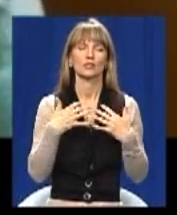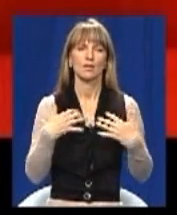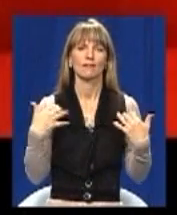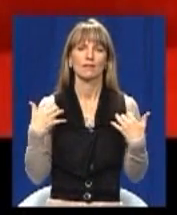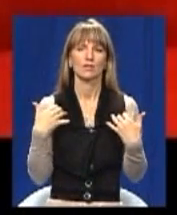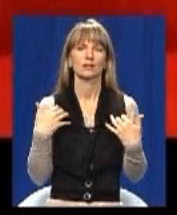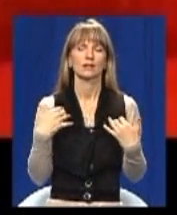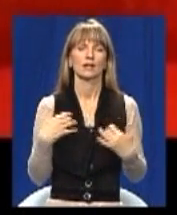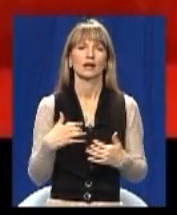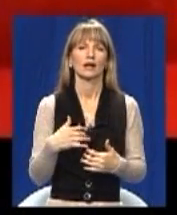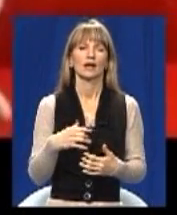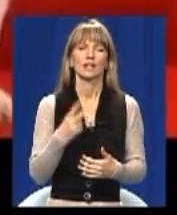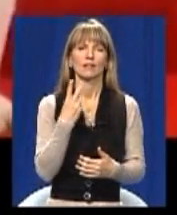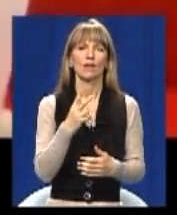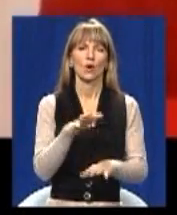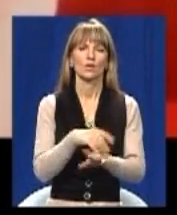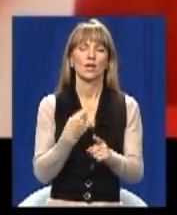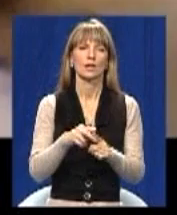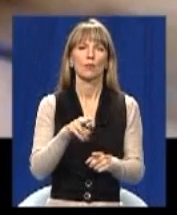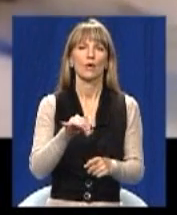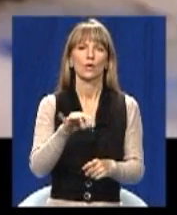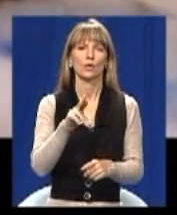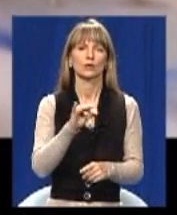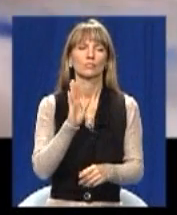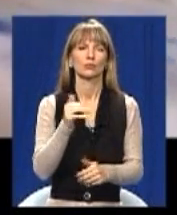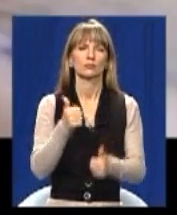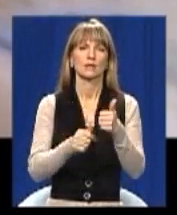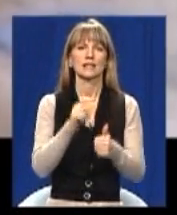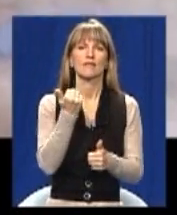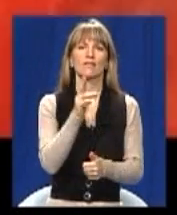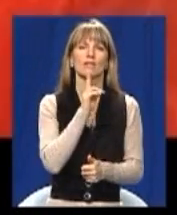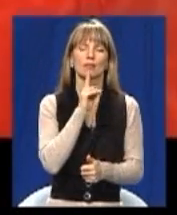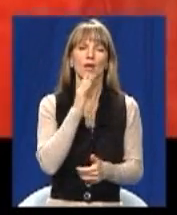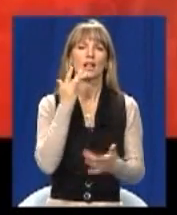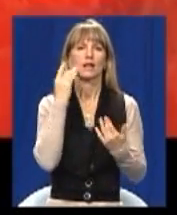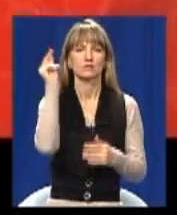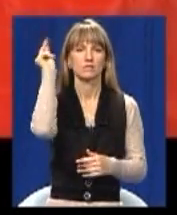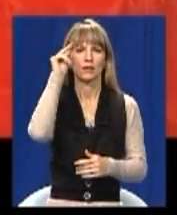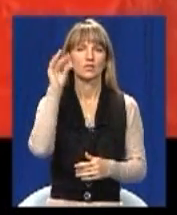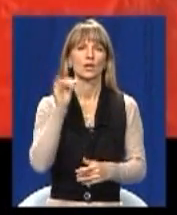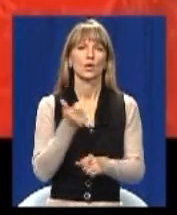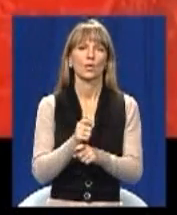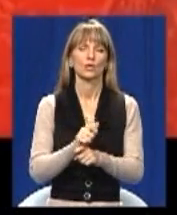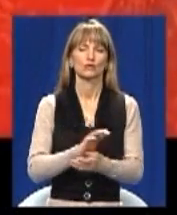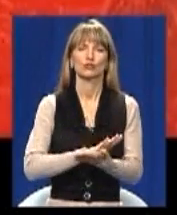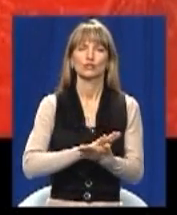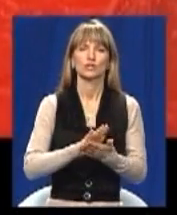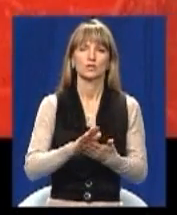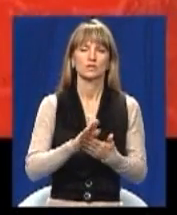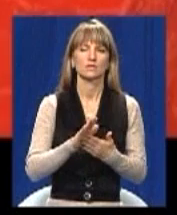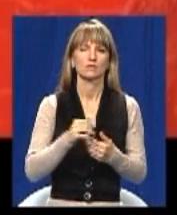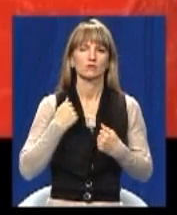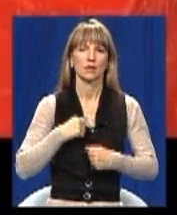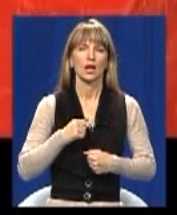окрім співбратів. Двоє котів цієї породи будуть конкурувати за вашу увагу. Легко навчаються та дуже чистоплотні. Якщо